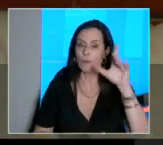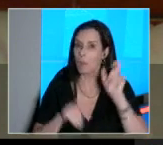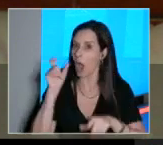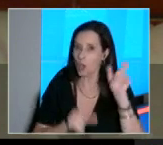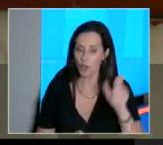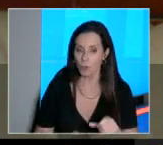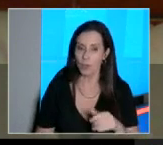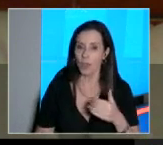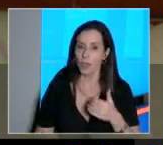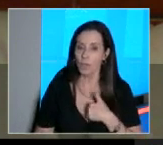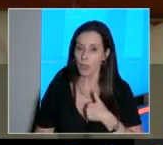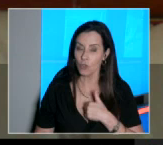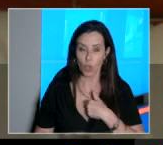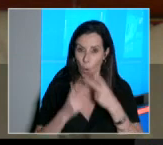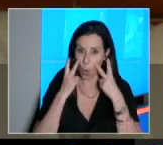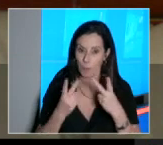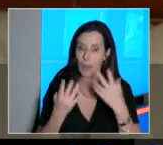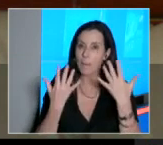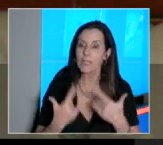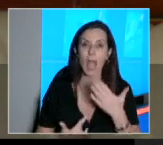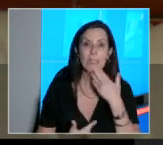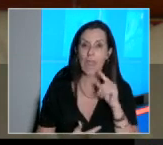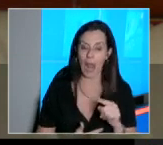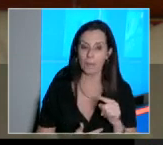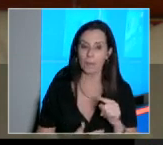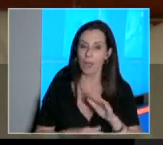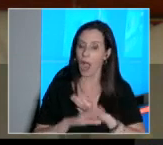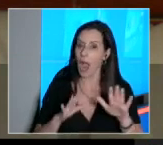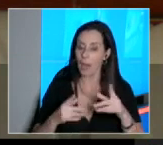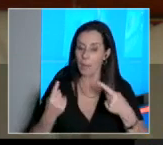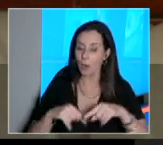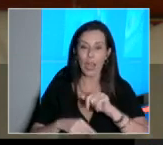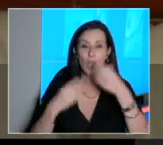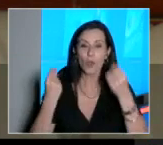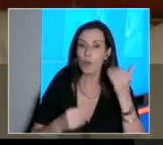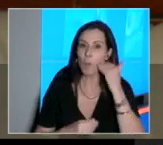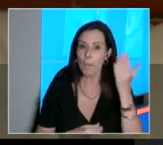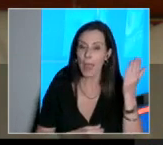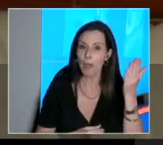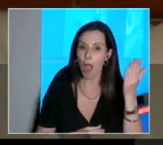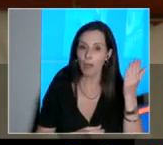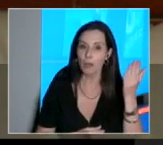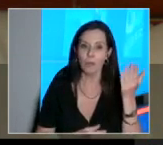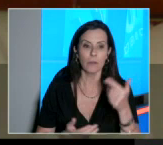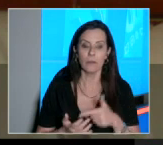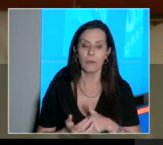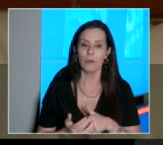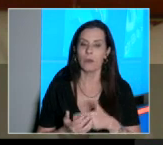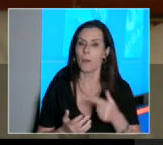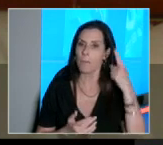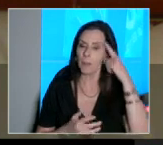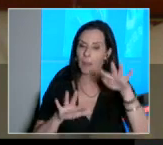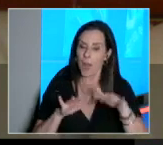איש. ואנחנו, שאנחנו מסתכלים על מספר הישראלים רק במחלקות הכי טובות בארצות הברית, אם זה